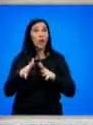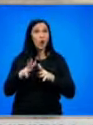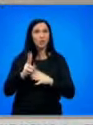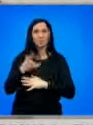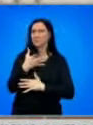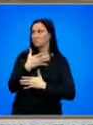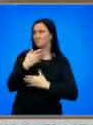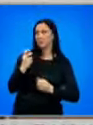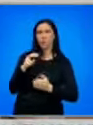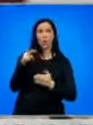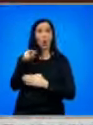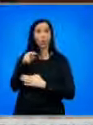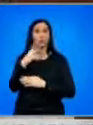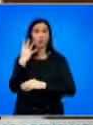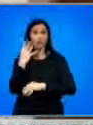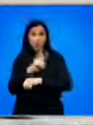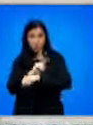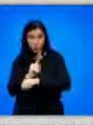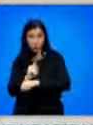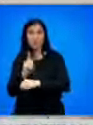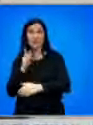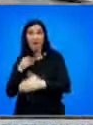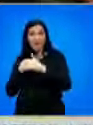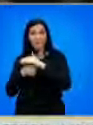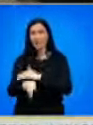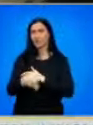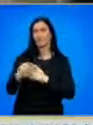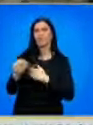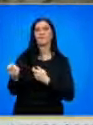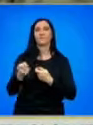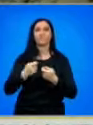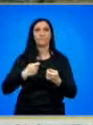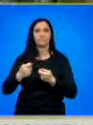без контрол. За 4 секунди сме в търговския център.